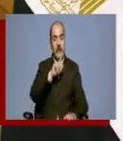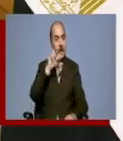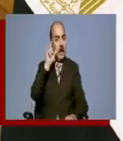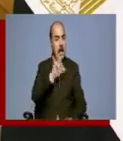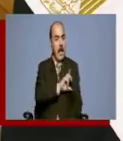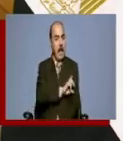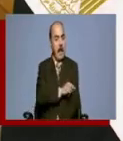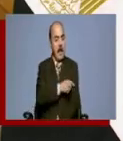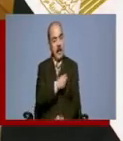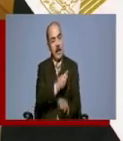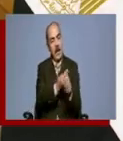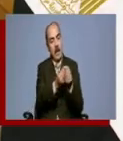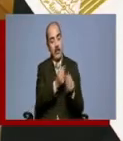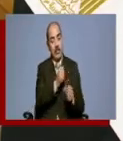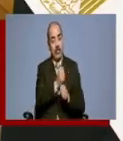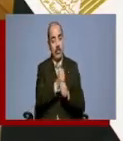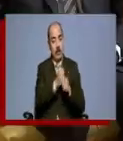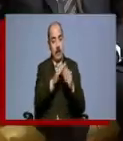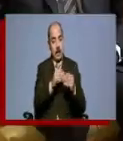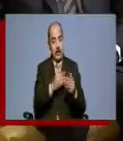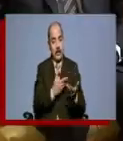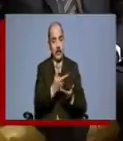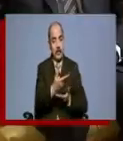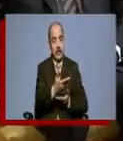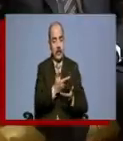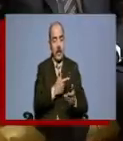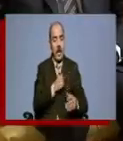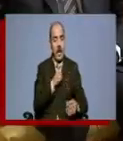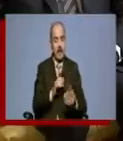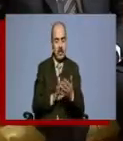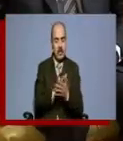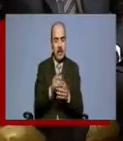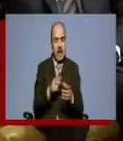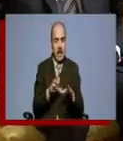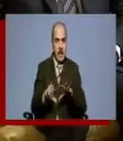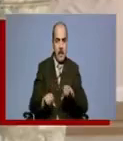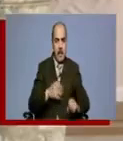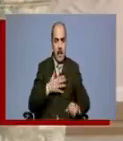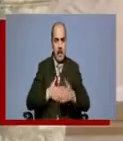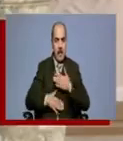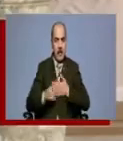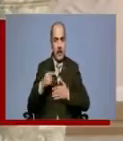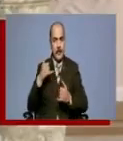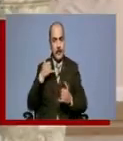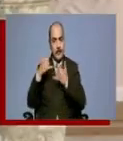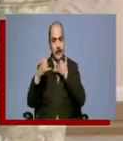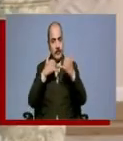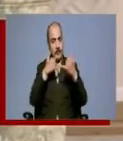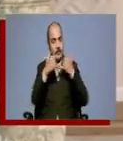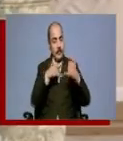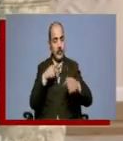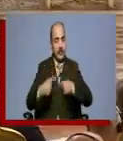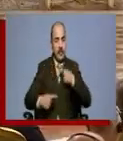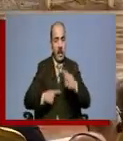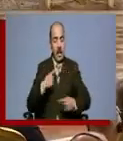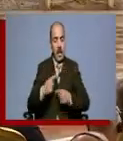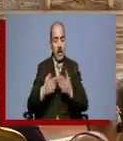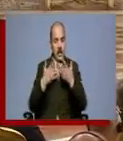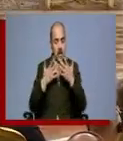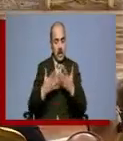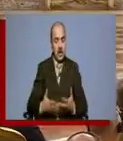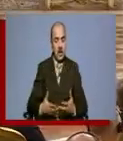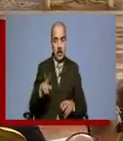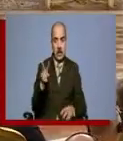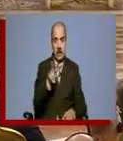تغطي على هذا الامر بان هي توقع كثير من المدنيين في فلسطين وهي شغاله على الدم الفلسطيني